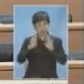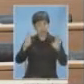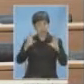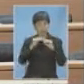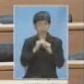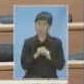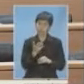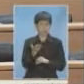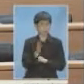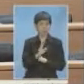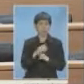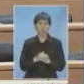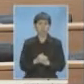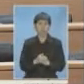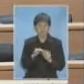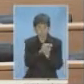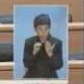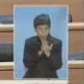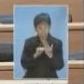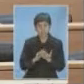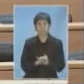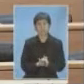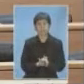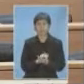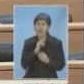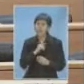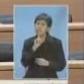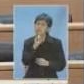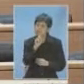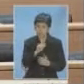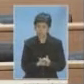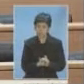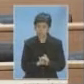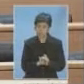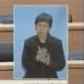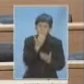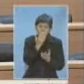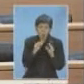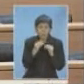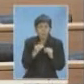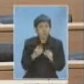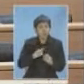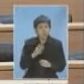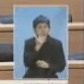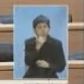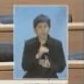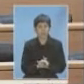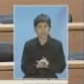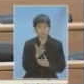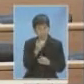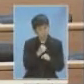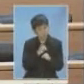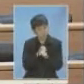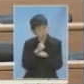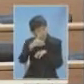ครั้งนี้ที่อ่านพระบรมราชโองการคำถามคือท่านรังเกียจอะไรกับห้องประชุมนี้ครับท่านต้องการ